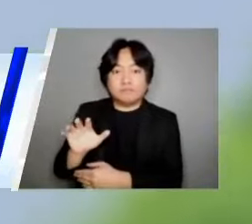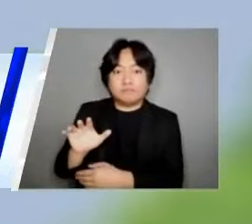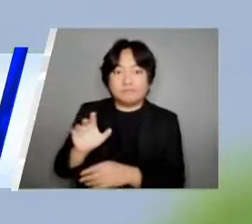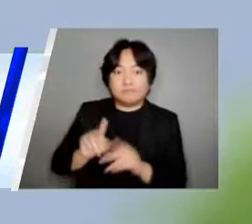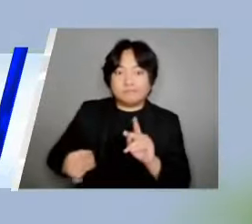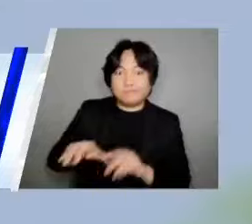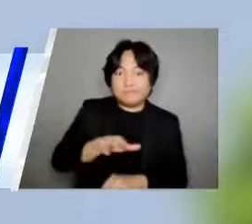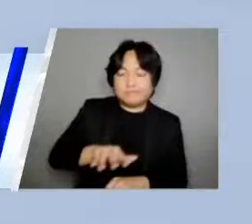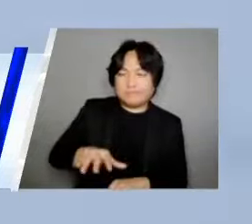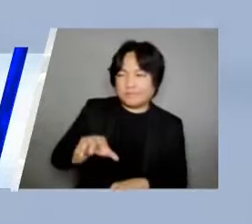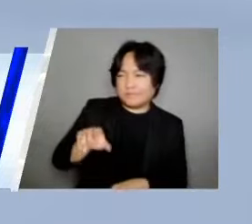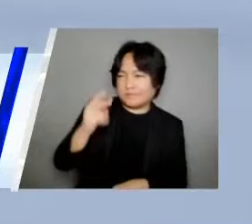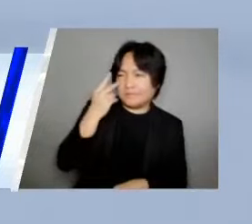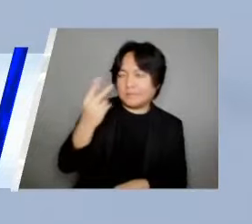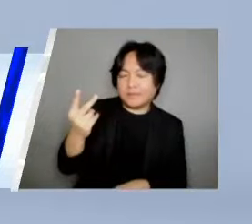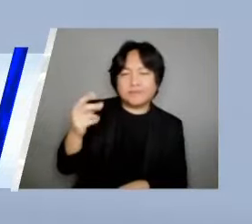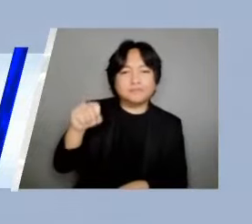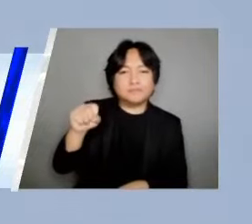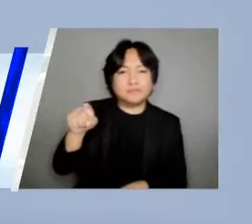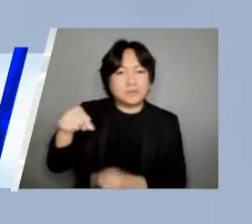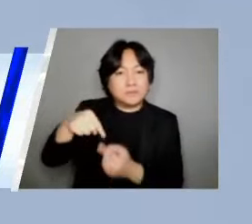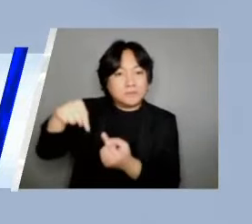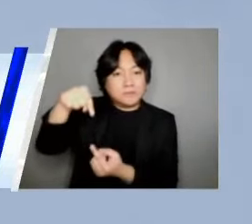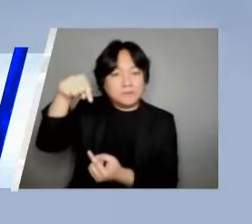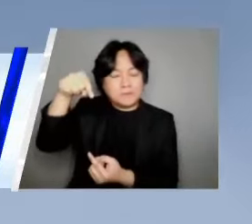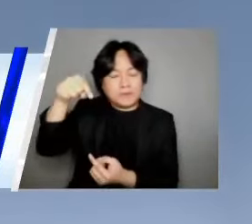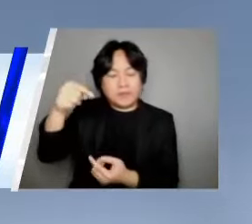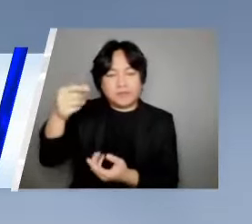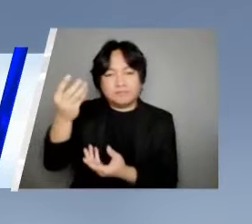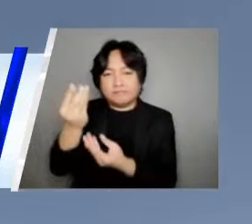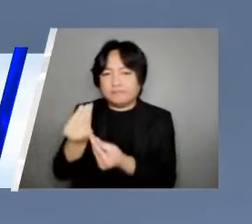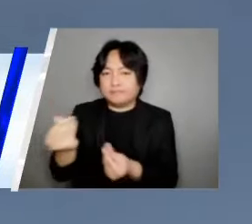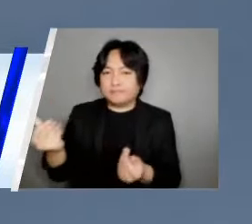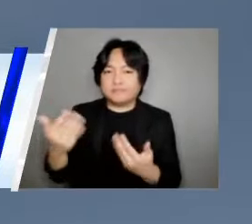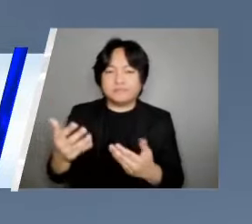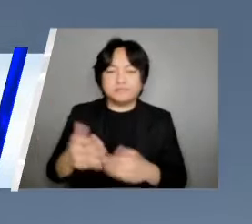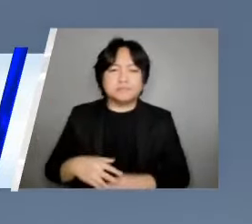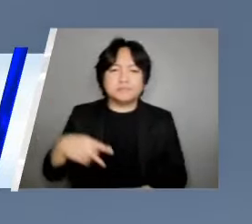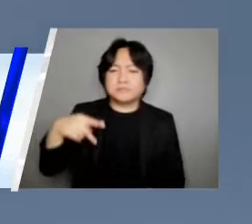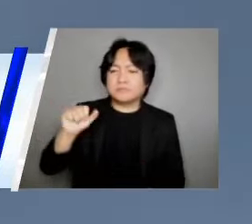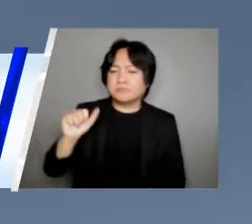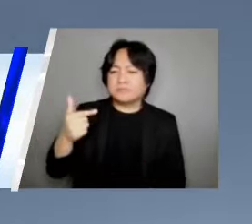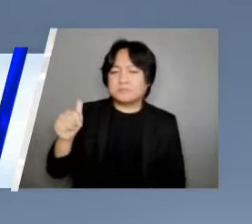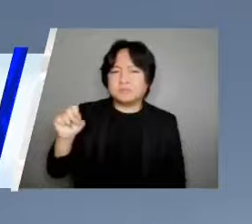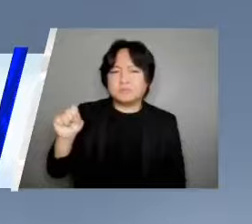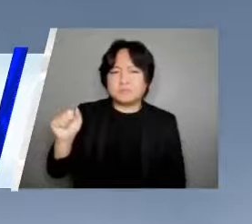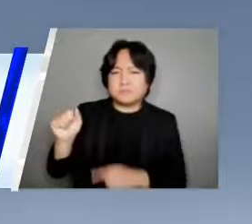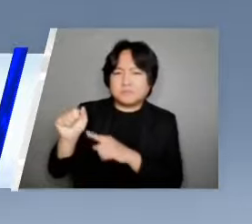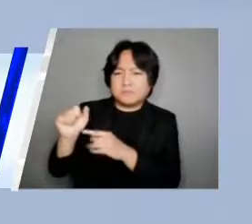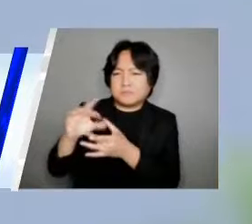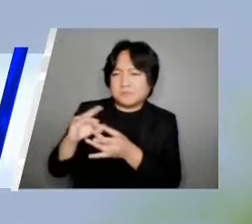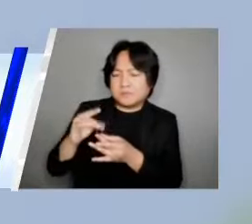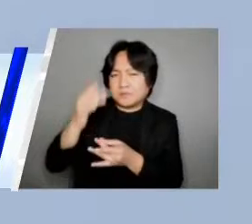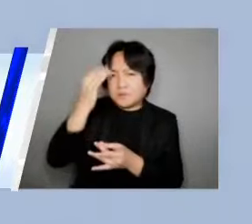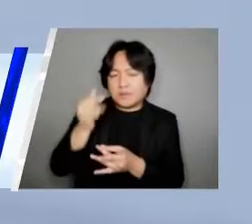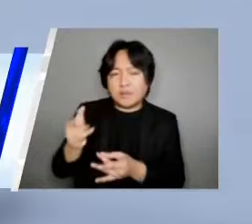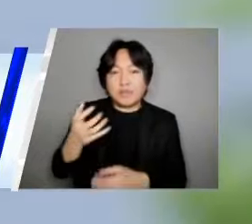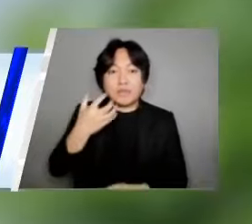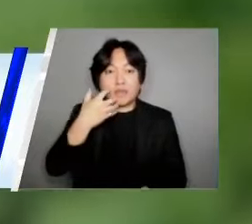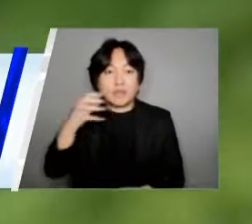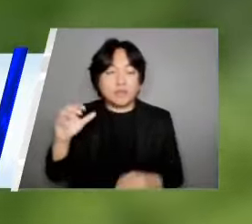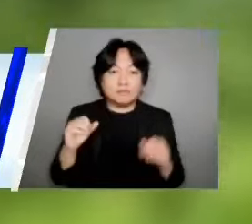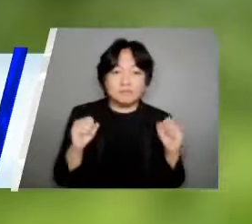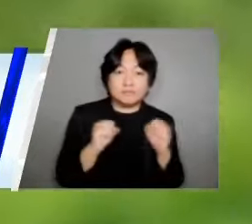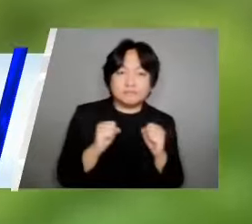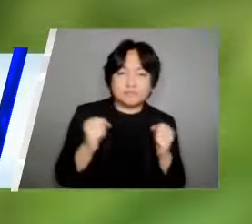ipo-ipo at nalusaw din kalaunan. Ayon sa PAGASA, nabubuo ang ipo-ipo kapag nagtatagpo ang mainit at manamig na hangin